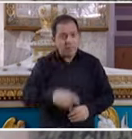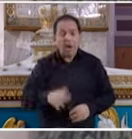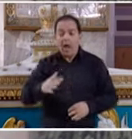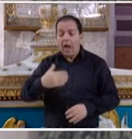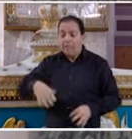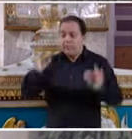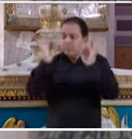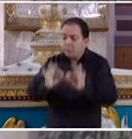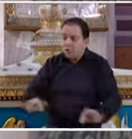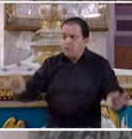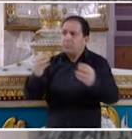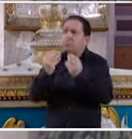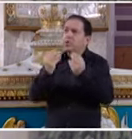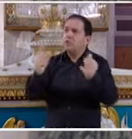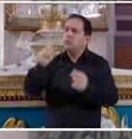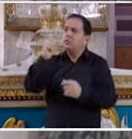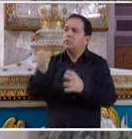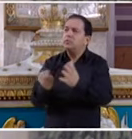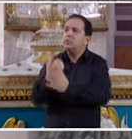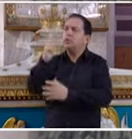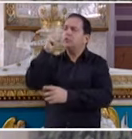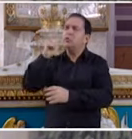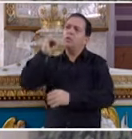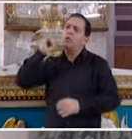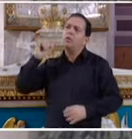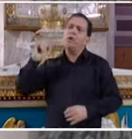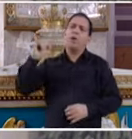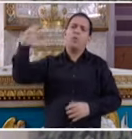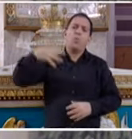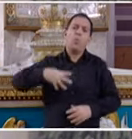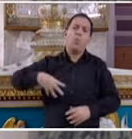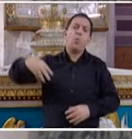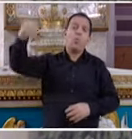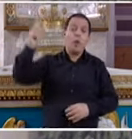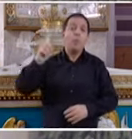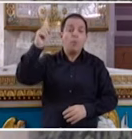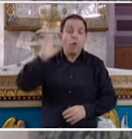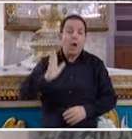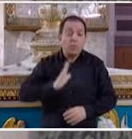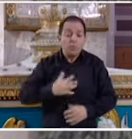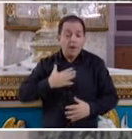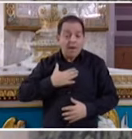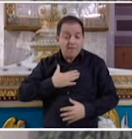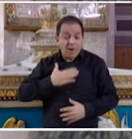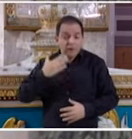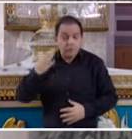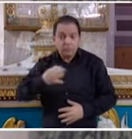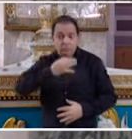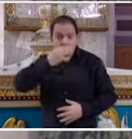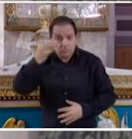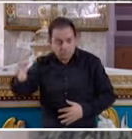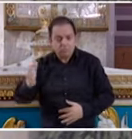της ζωής, για την αιώνια ζωή, την αιωνιότητα. Μόνο ο άνθρωπος της ευχαριστίας, του ευχαριστώ,